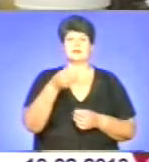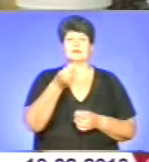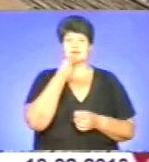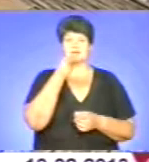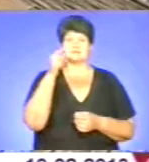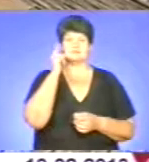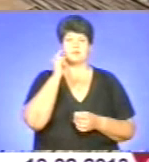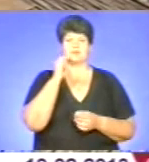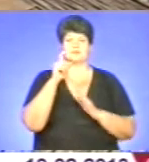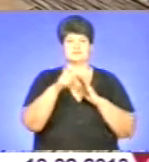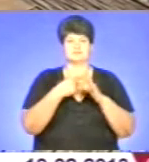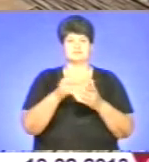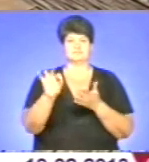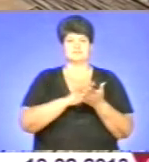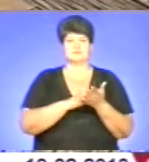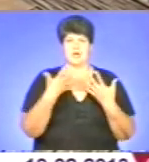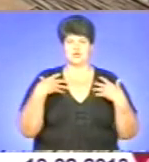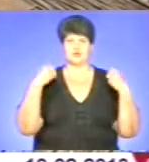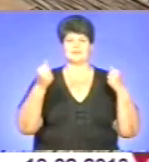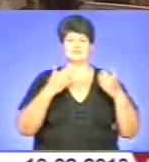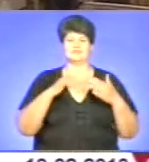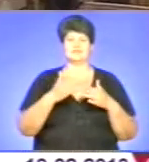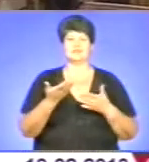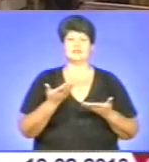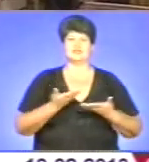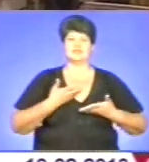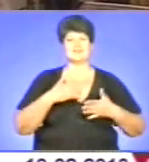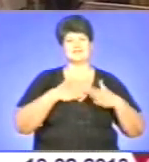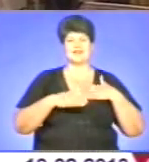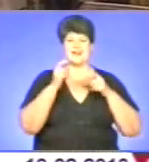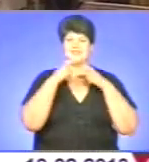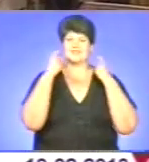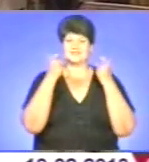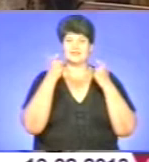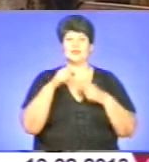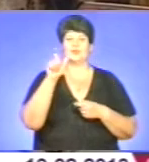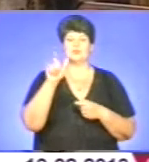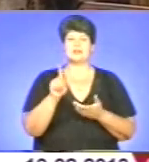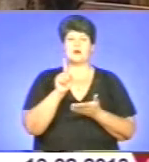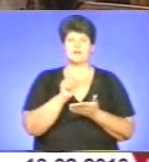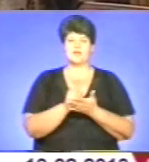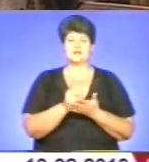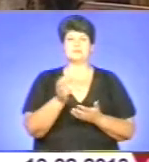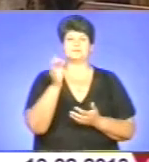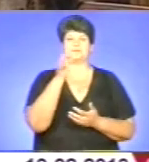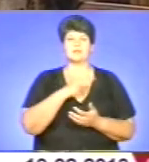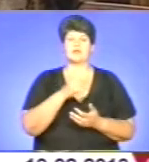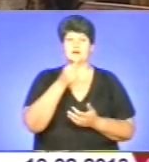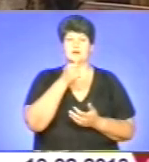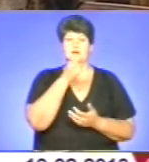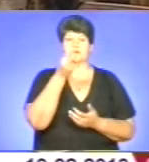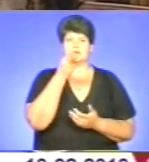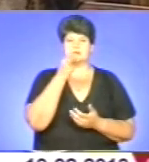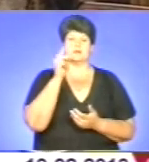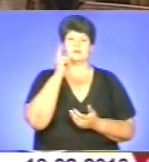білої впізнає одразу вона здорова і життєрадісна людина повинна споживати мед не як лікарство а в щоденні своїї